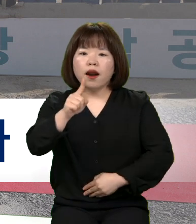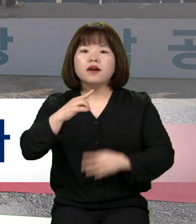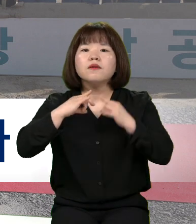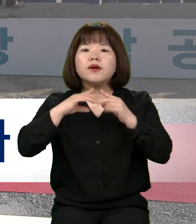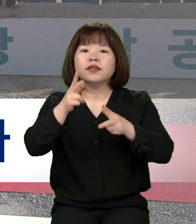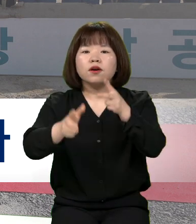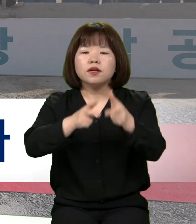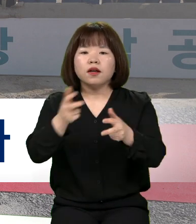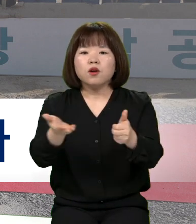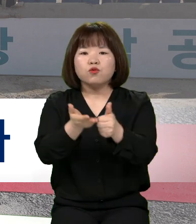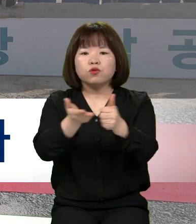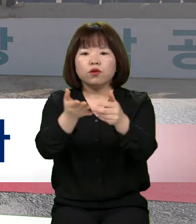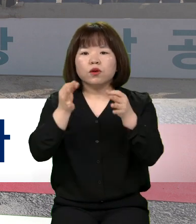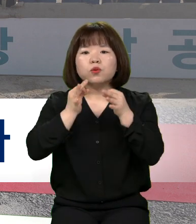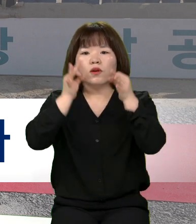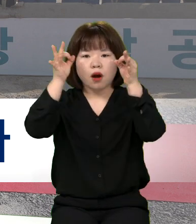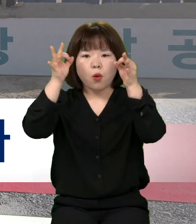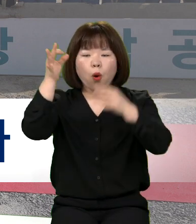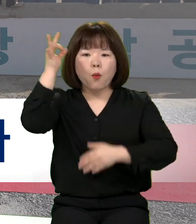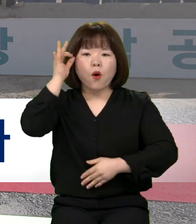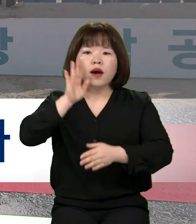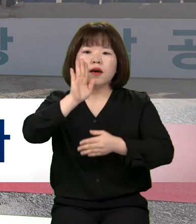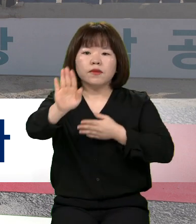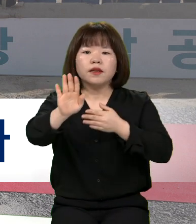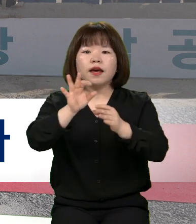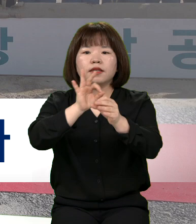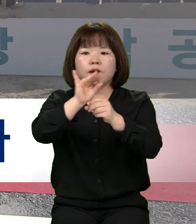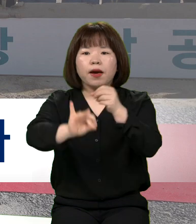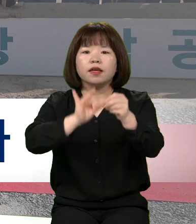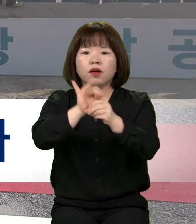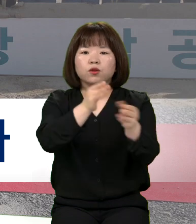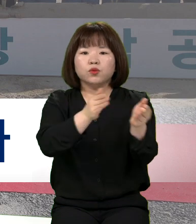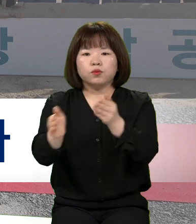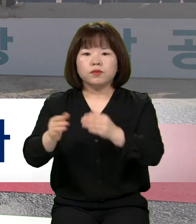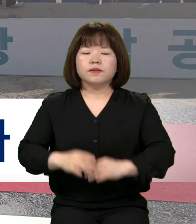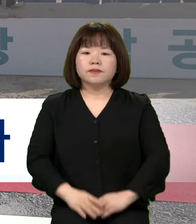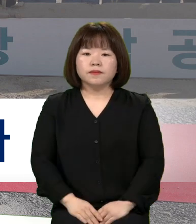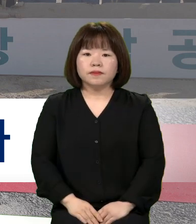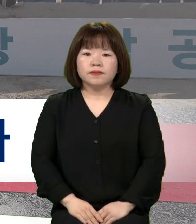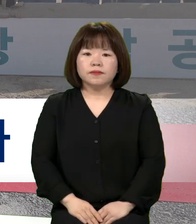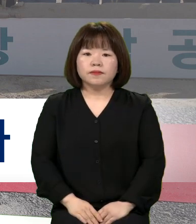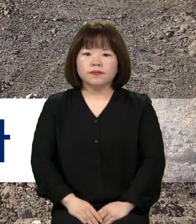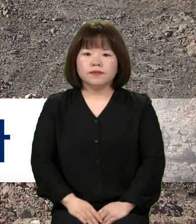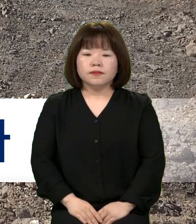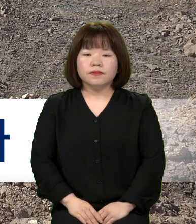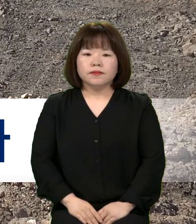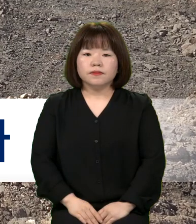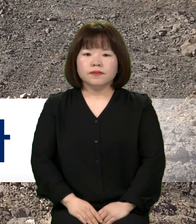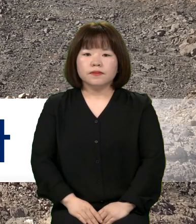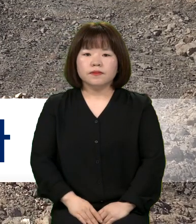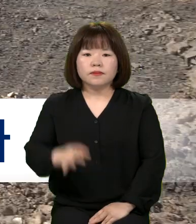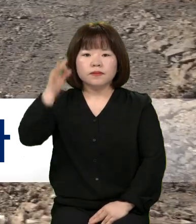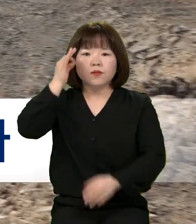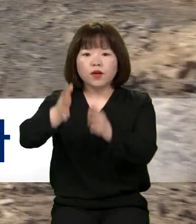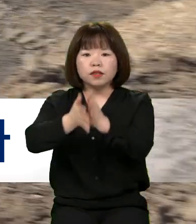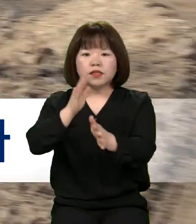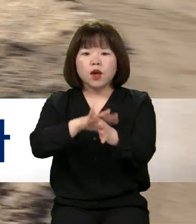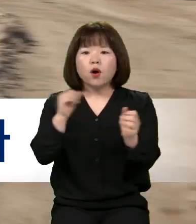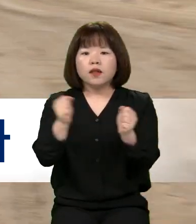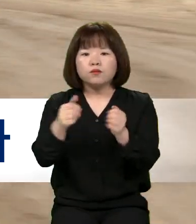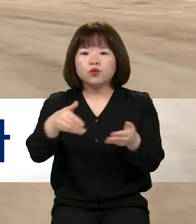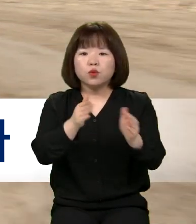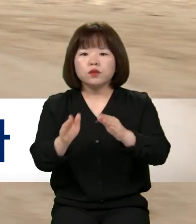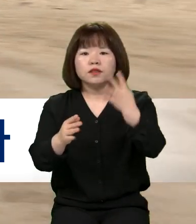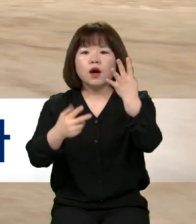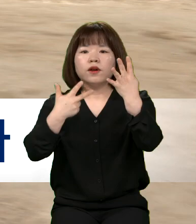라고 불리는 배터리 산업 육성의 힘쓰며 포항의 미래 100년을 준비하고 있습니다 포항시와